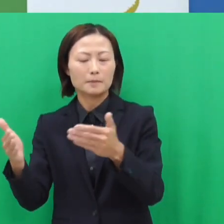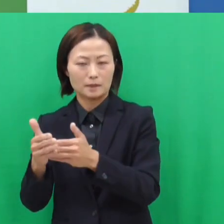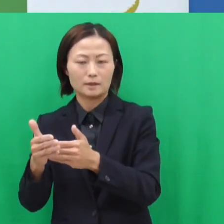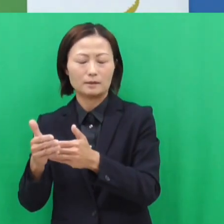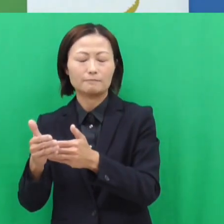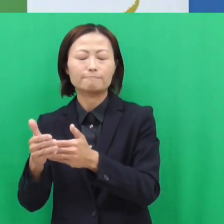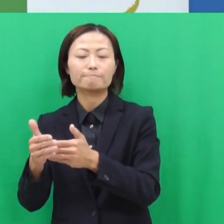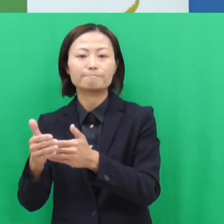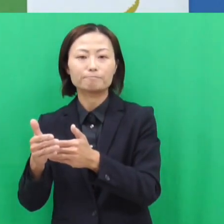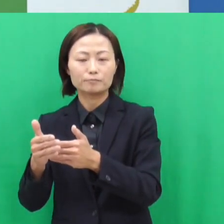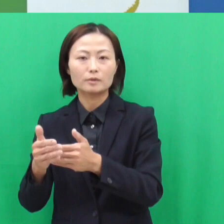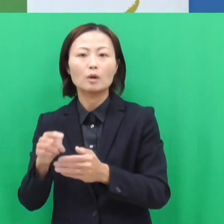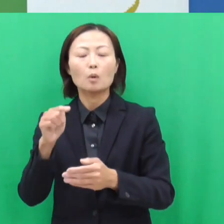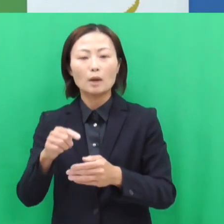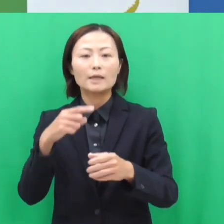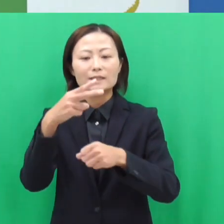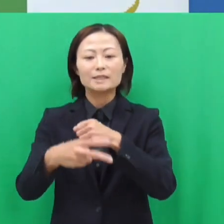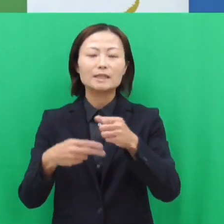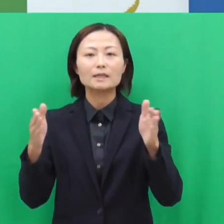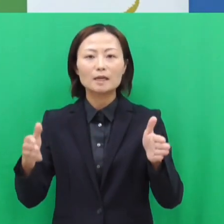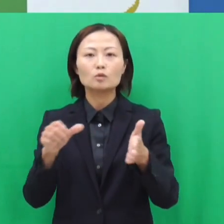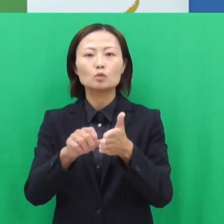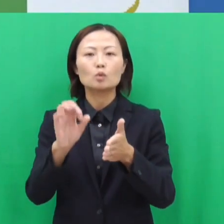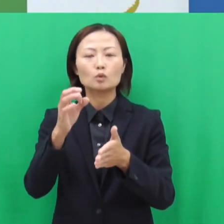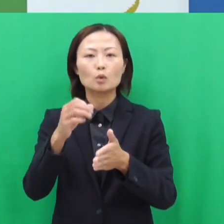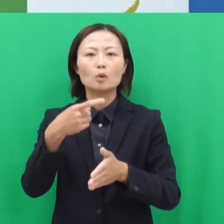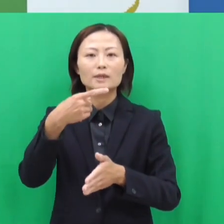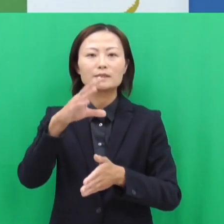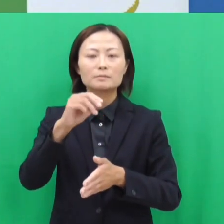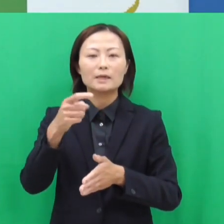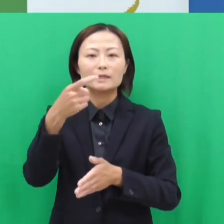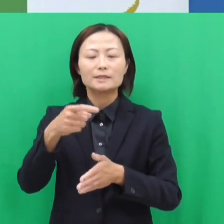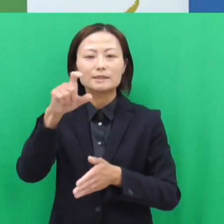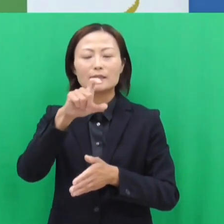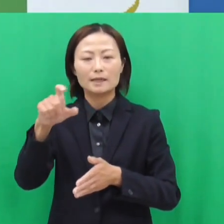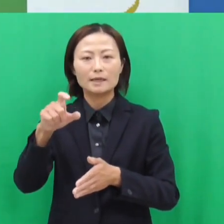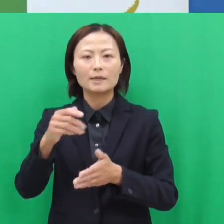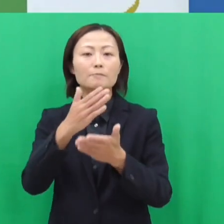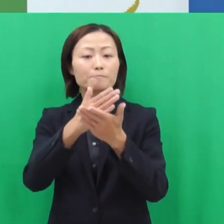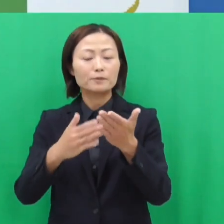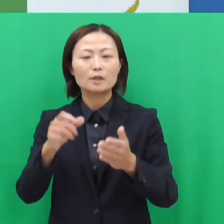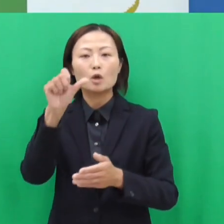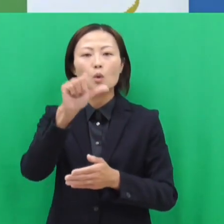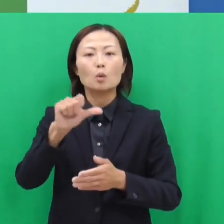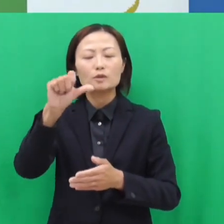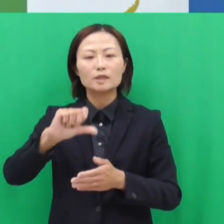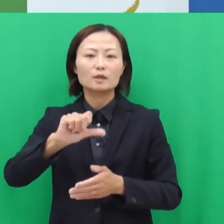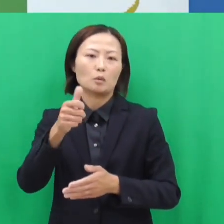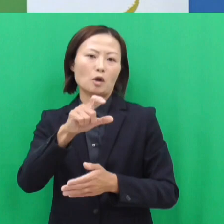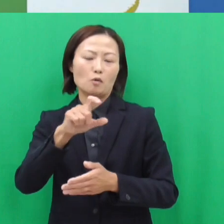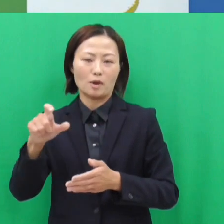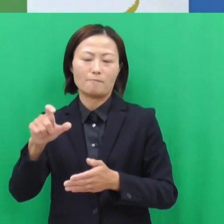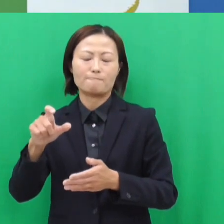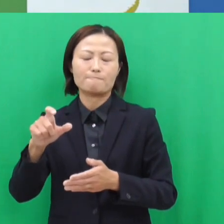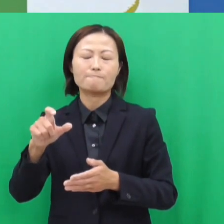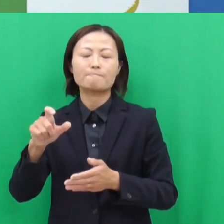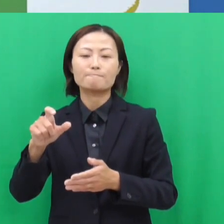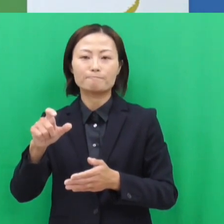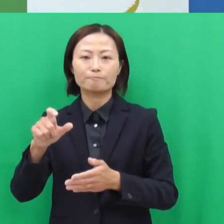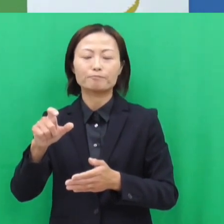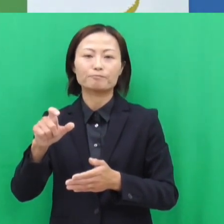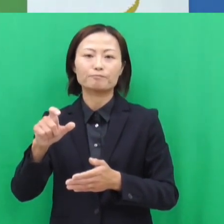1万1000円が半角の5500円となりますのでぜひこの機会にご登録くださいこれ2年間で1年1年ということ